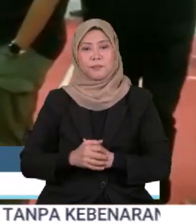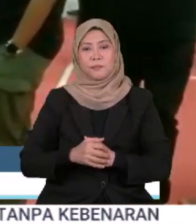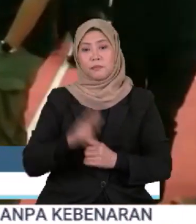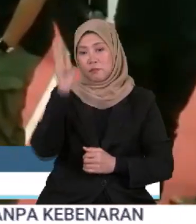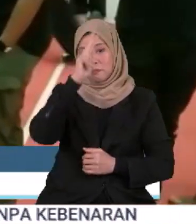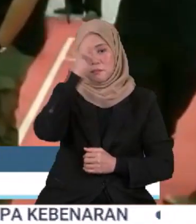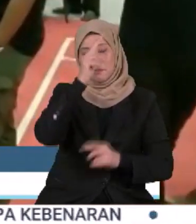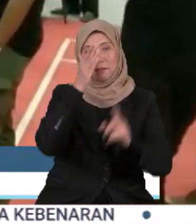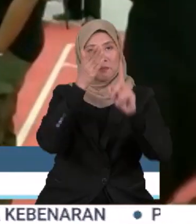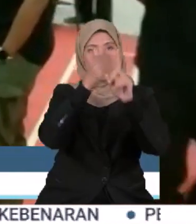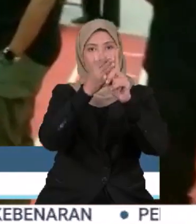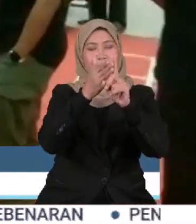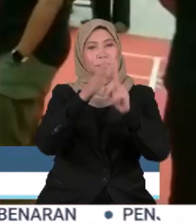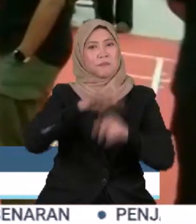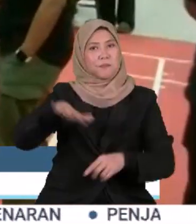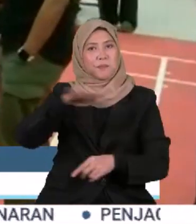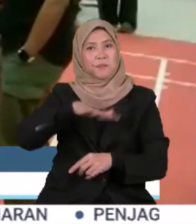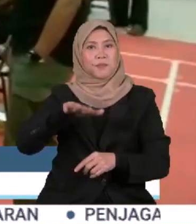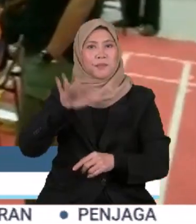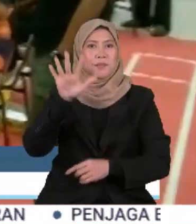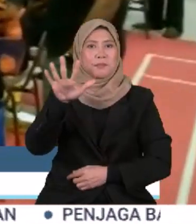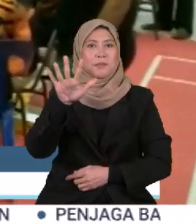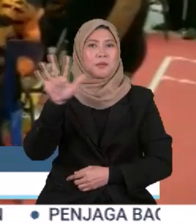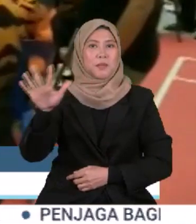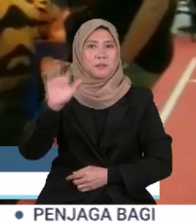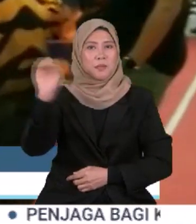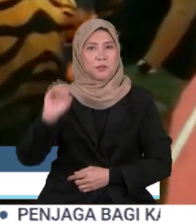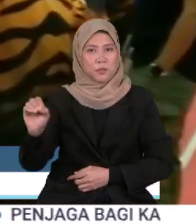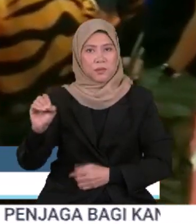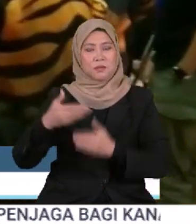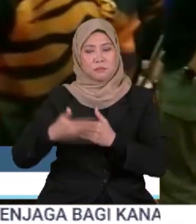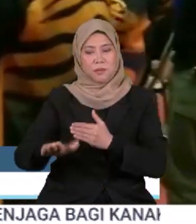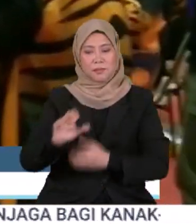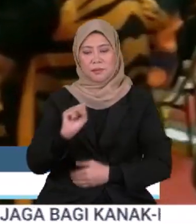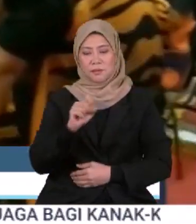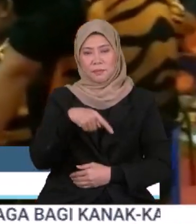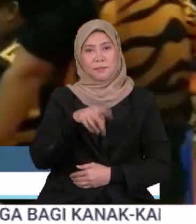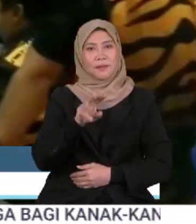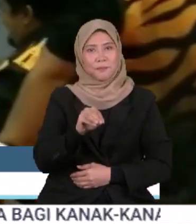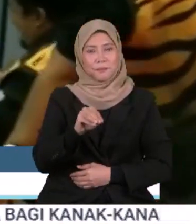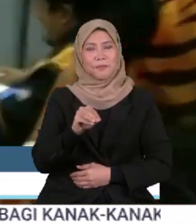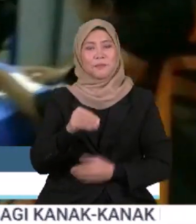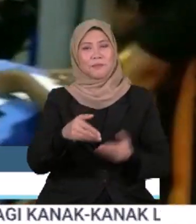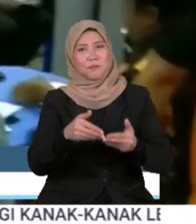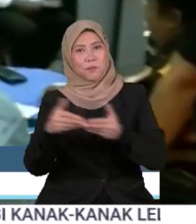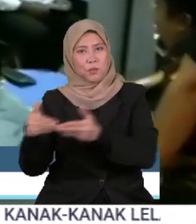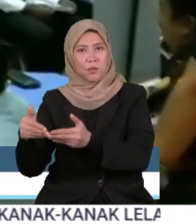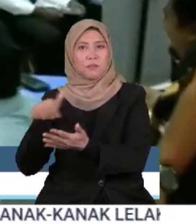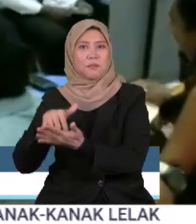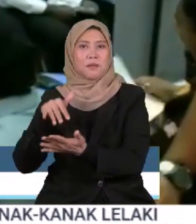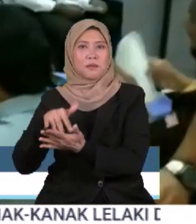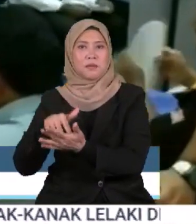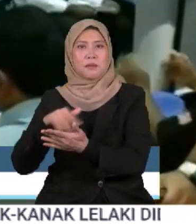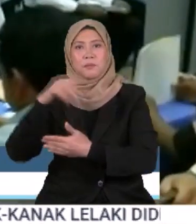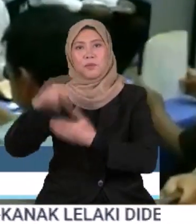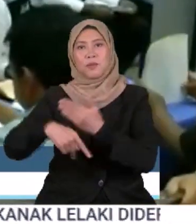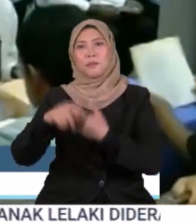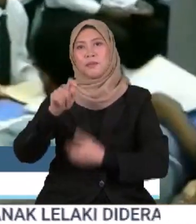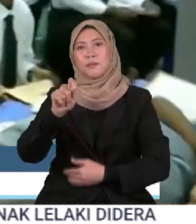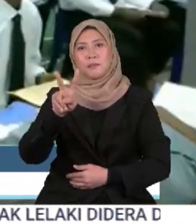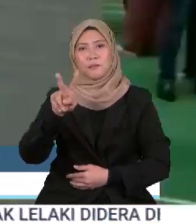kerajaan menyasarkan sekurang-kurangnya 55% lepasan SPM melanjutkan pengajian dalam program